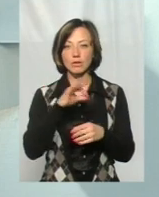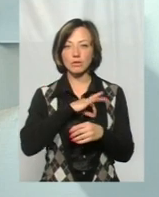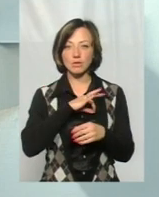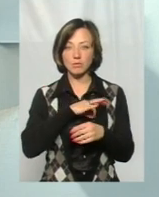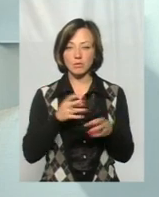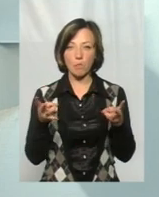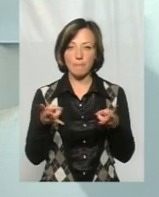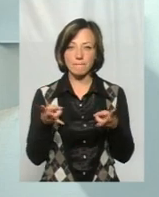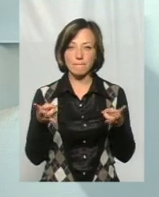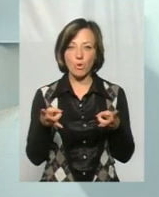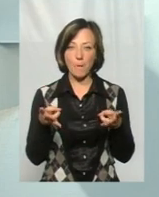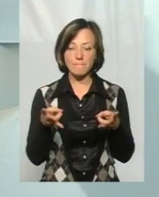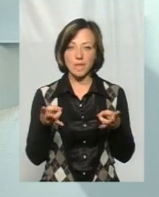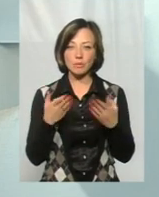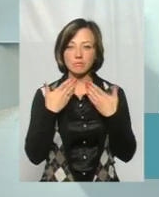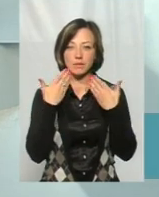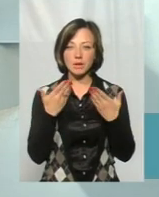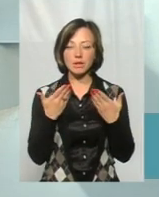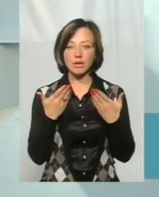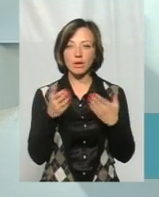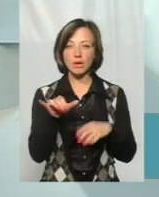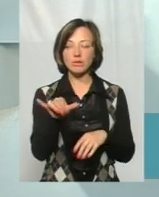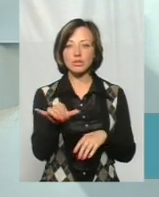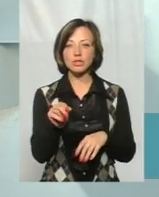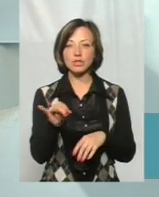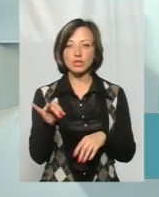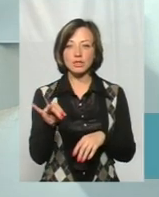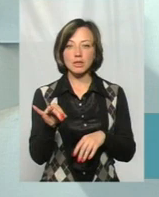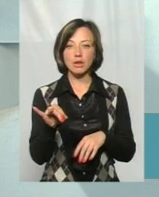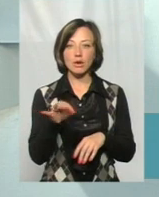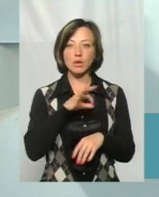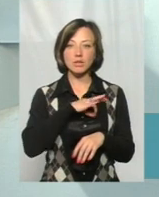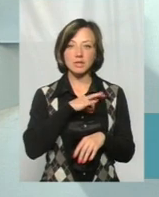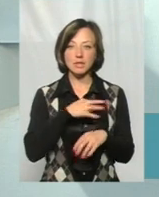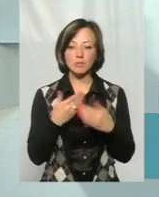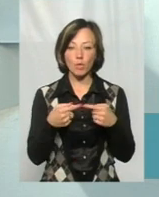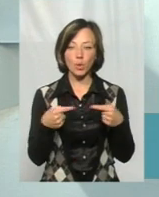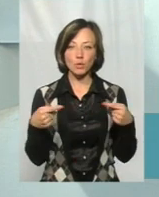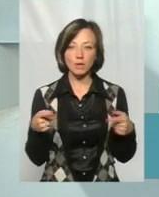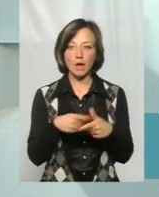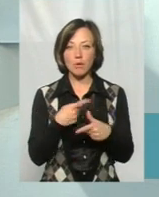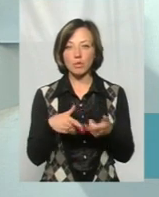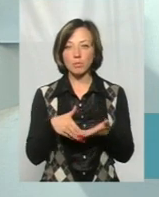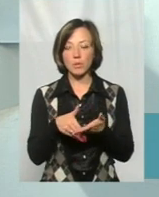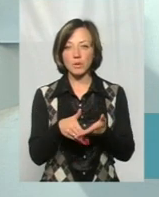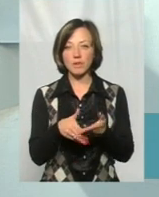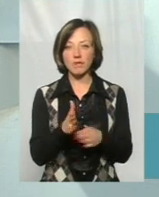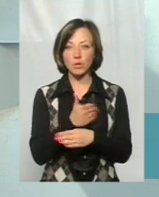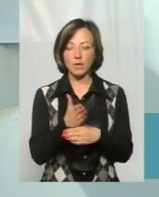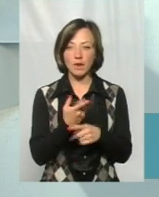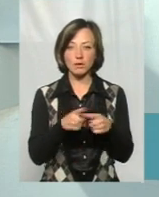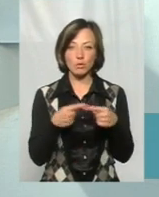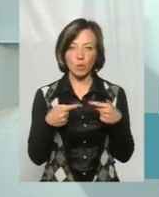користувалося попитом. Спитатися в них, чи вони би користувалися б його продукцією або допомогли йому виготовляти